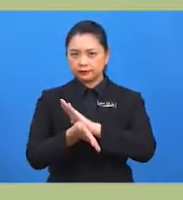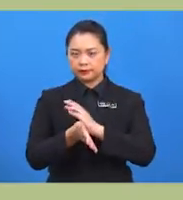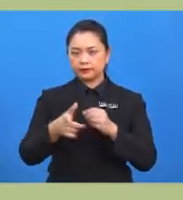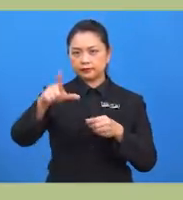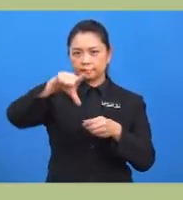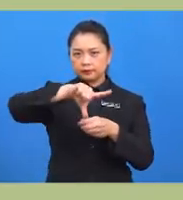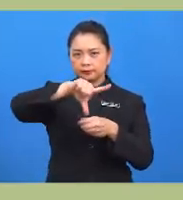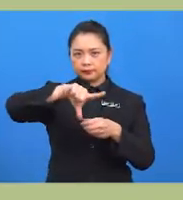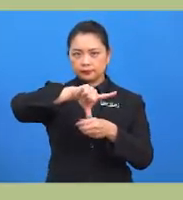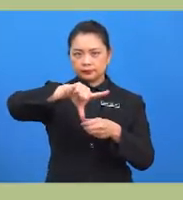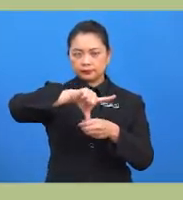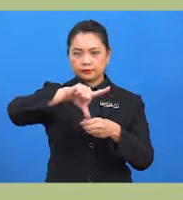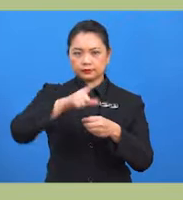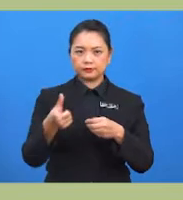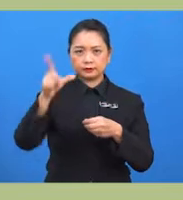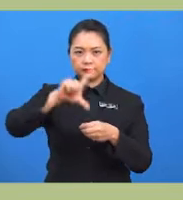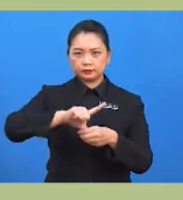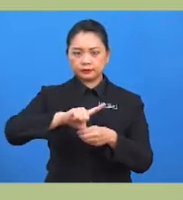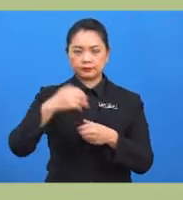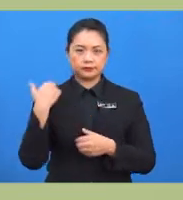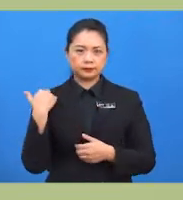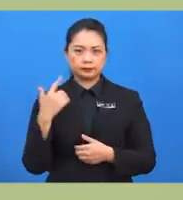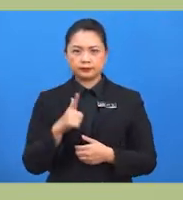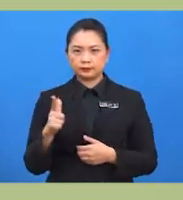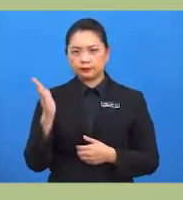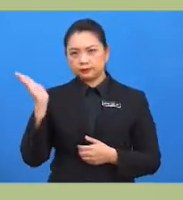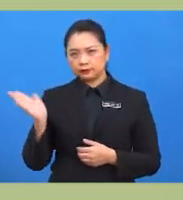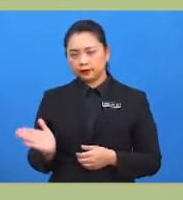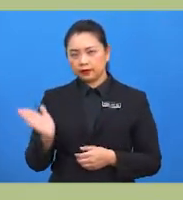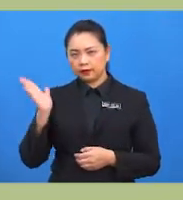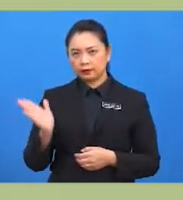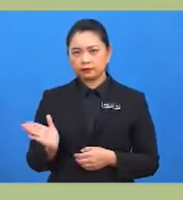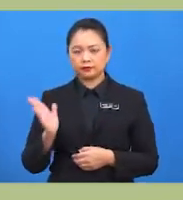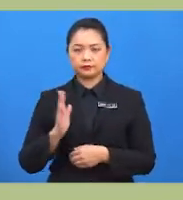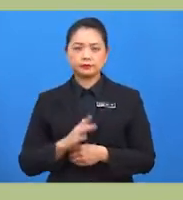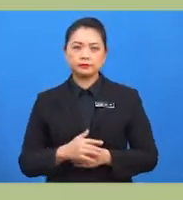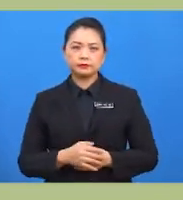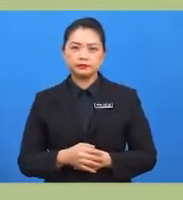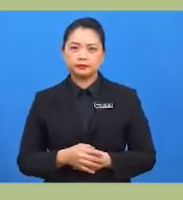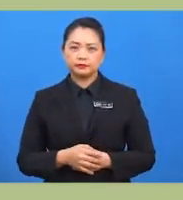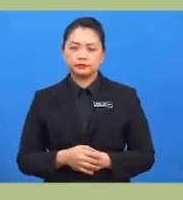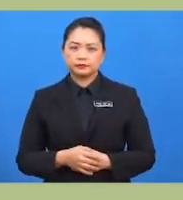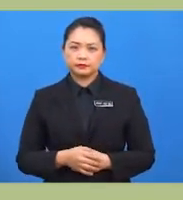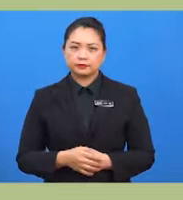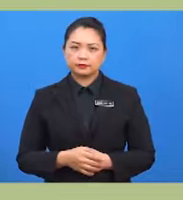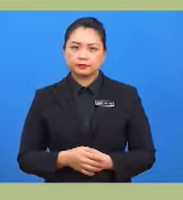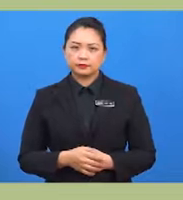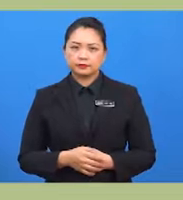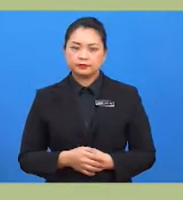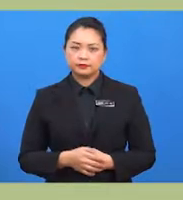kepekatan larutan ekos yang terhasil Yela kosong 25 Mal pedes Simi